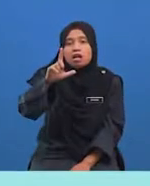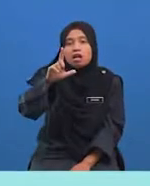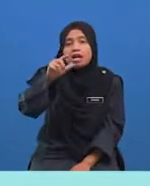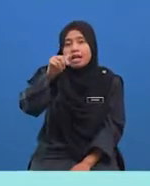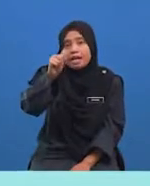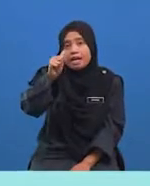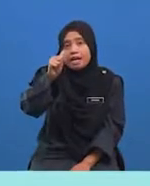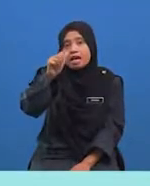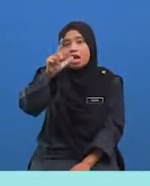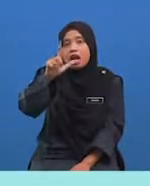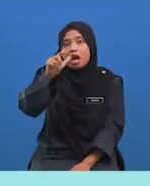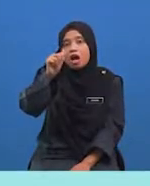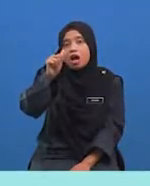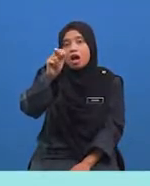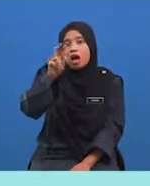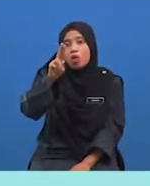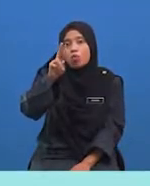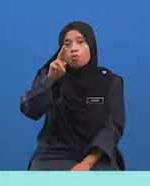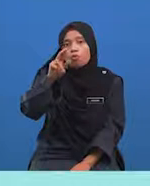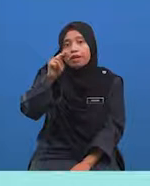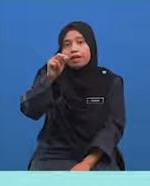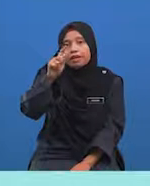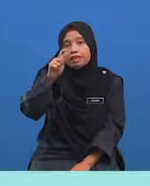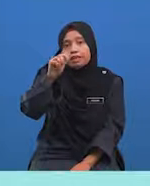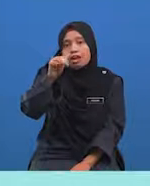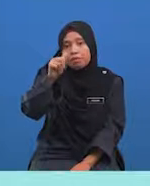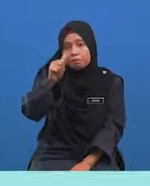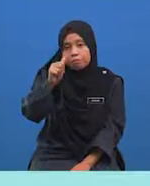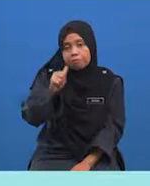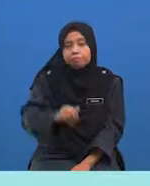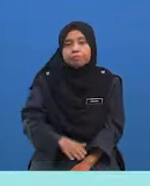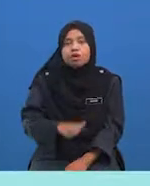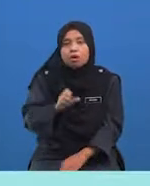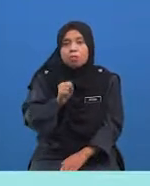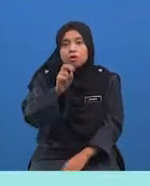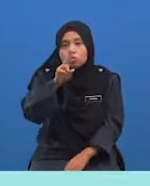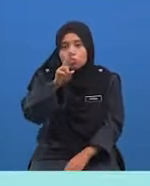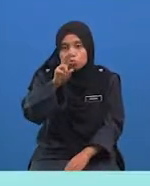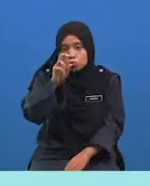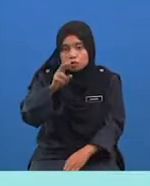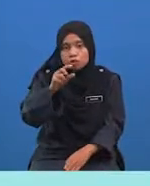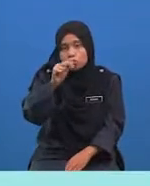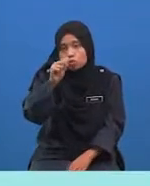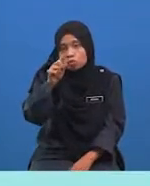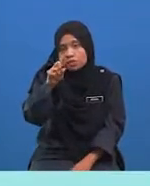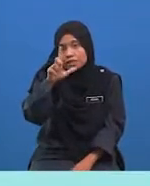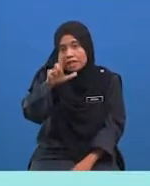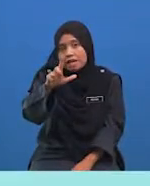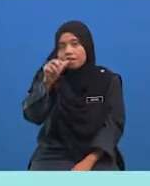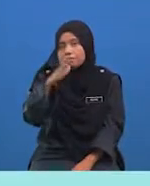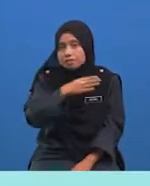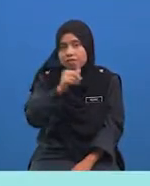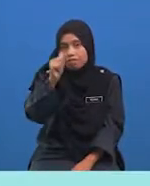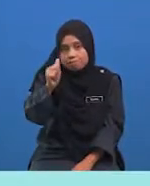LA bagi iklim Laurentia, masih cara yang sama, iaitu kita ambil dua huruf permulaan